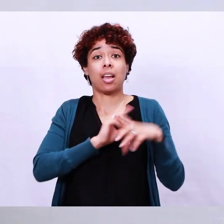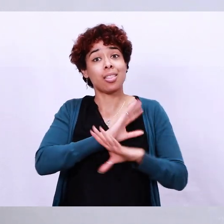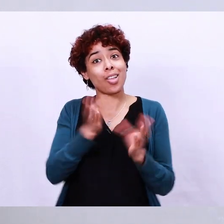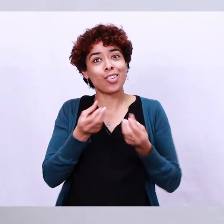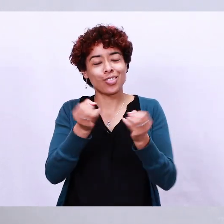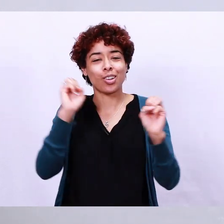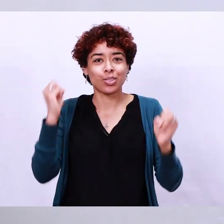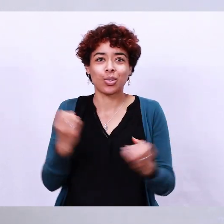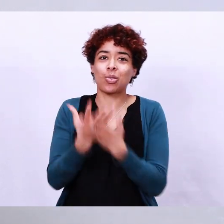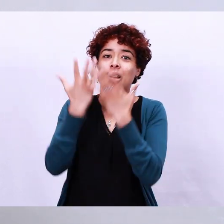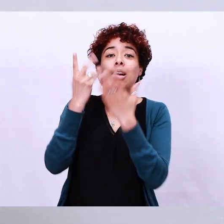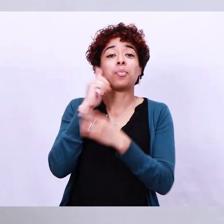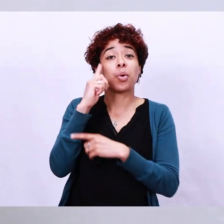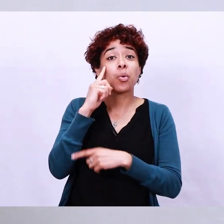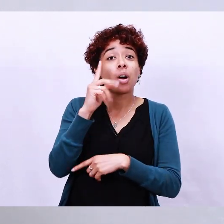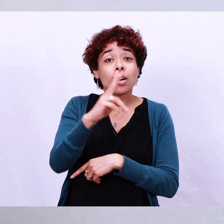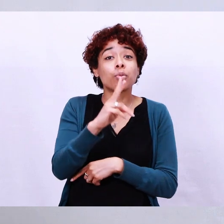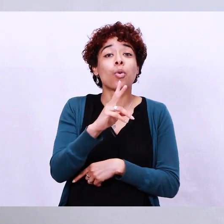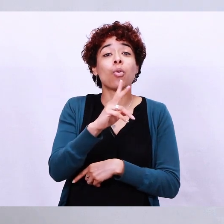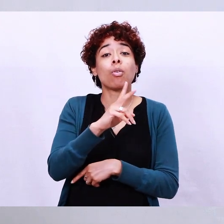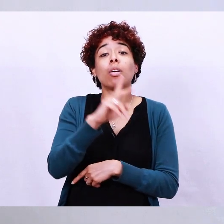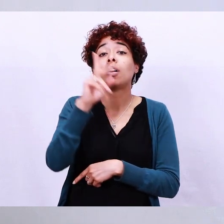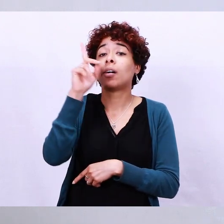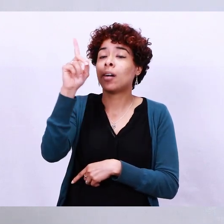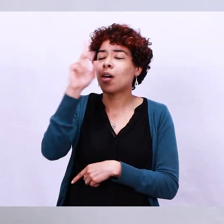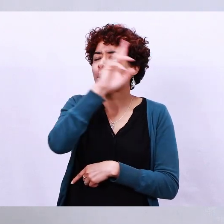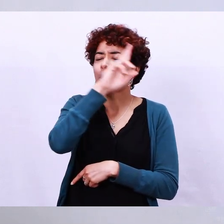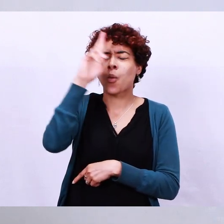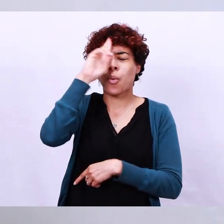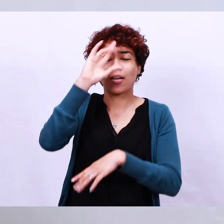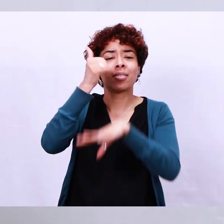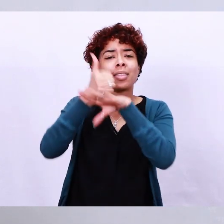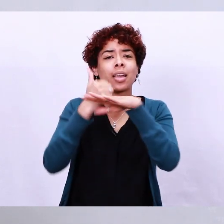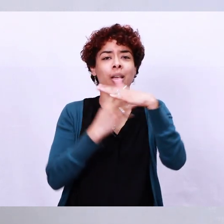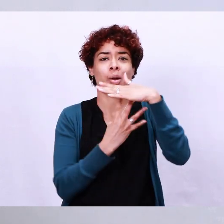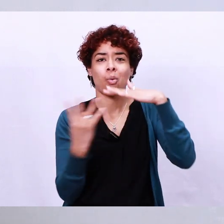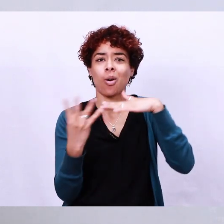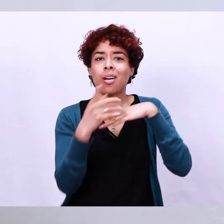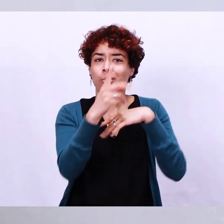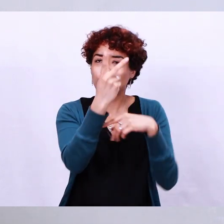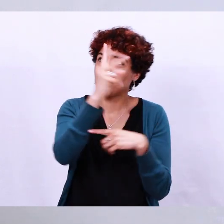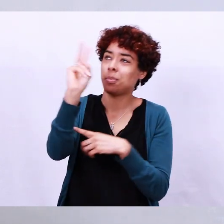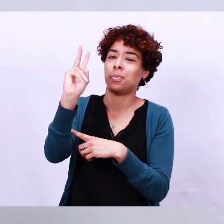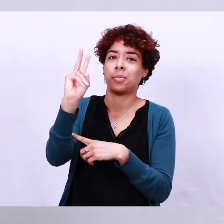gloire. Parce que vous appartenez au roi des rois. N'ayez pas honte de lui. »